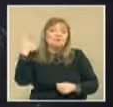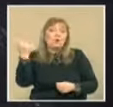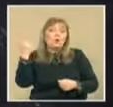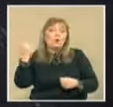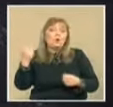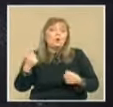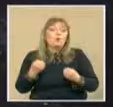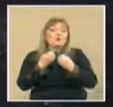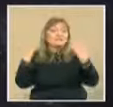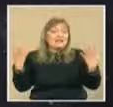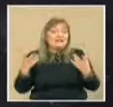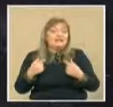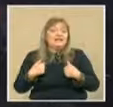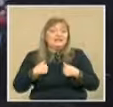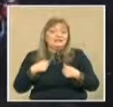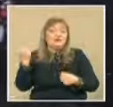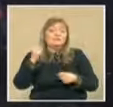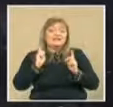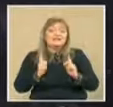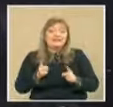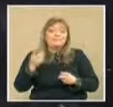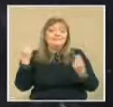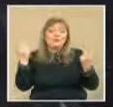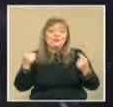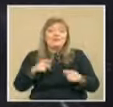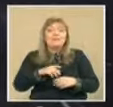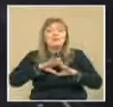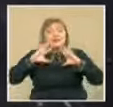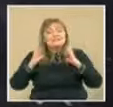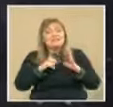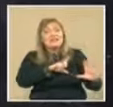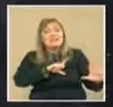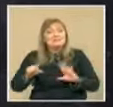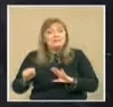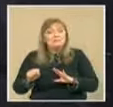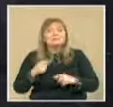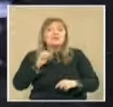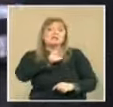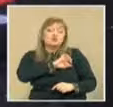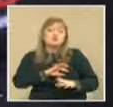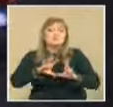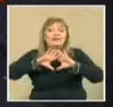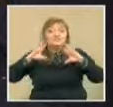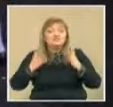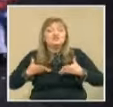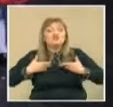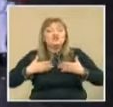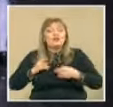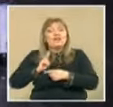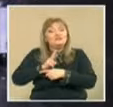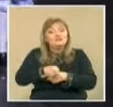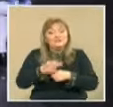защото трябва един концерт да го играеме цяла седмица само него, докато всички желаещи успеят да влязат при този режим на 30%.